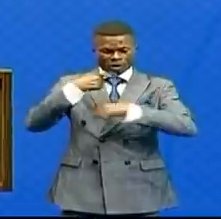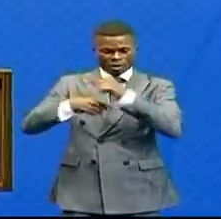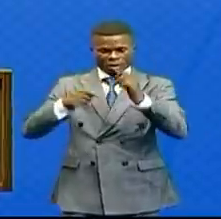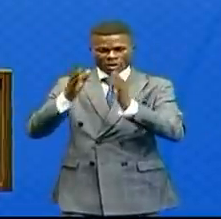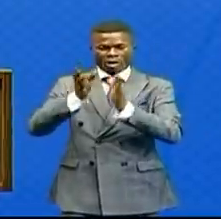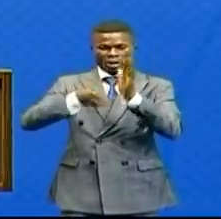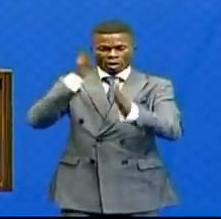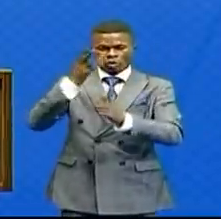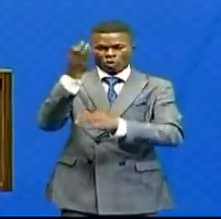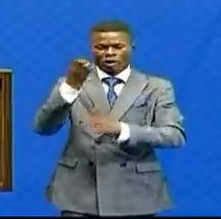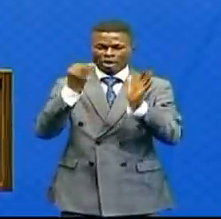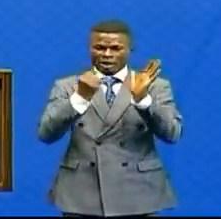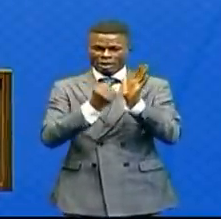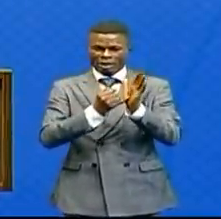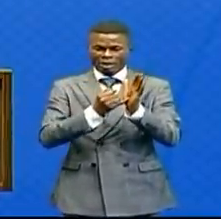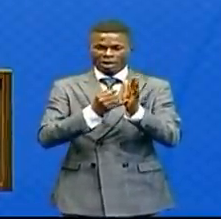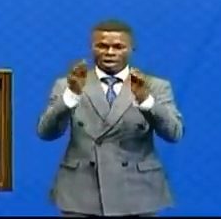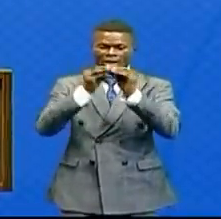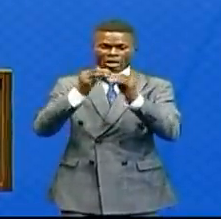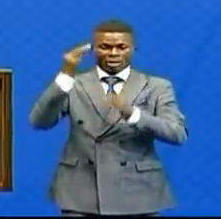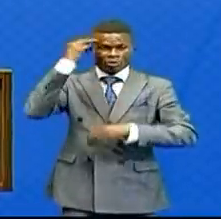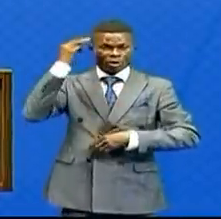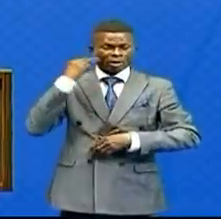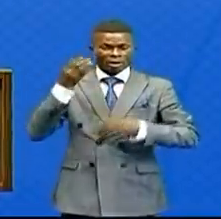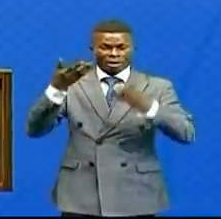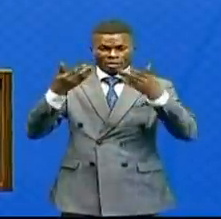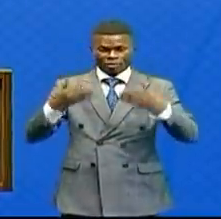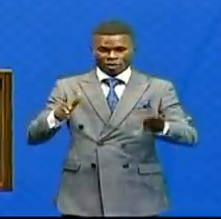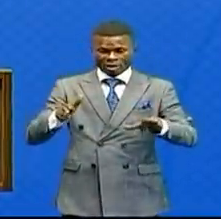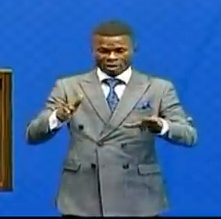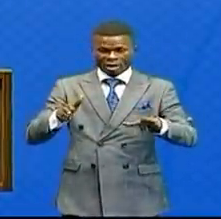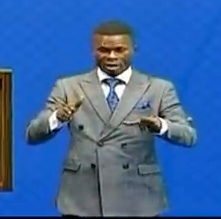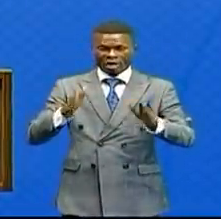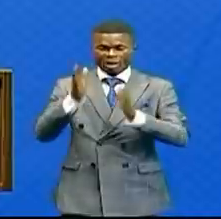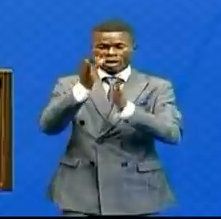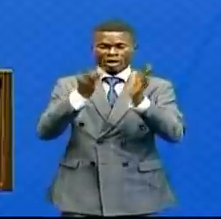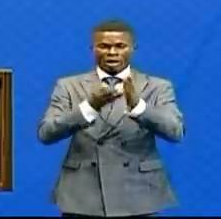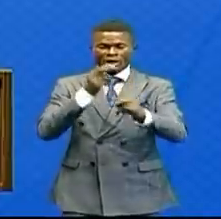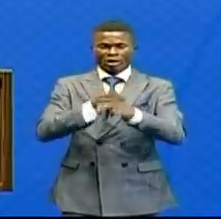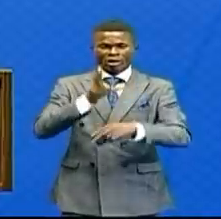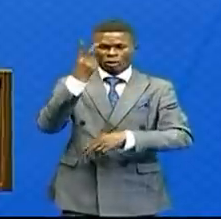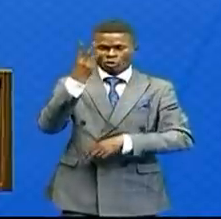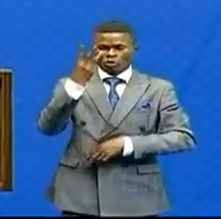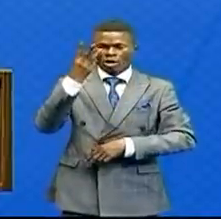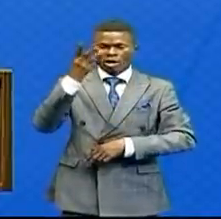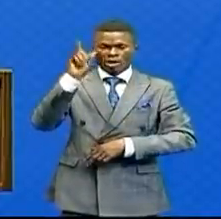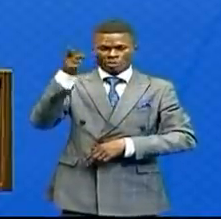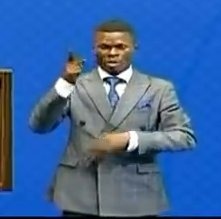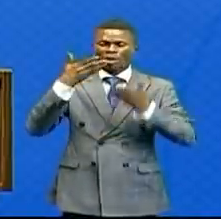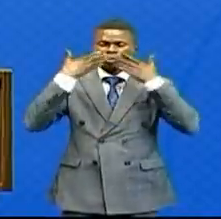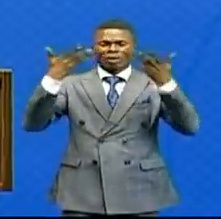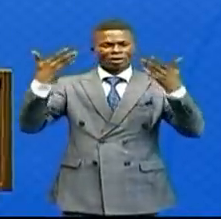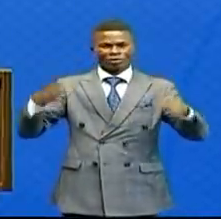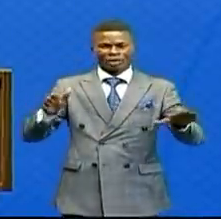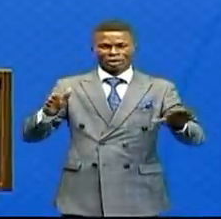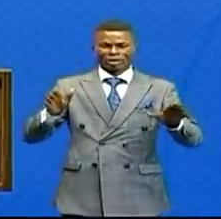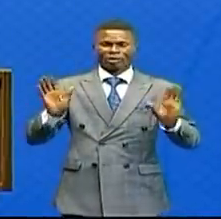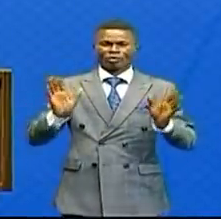à 12h46, la réunion du Conseil des ministres a pris fin à 17h03. Je vous remercie.